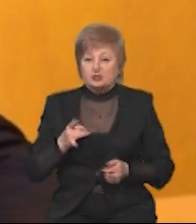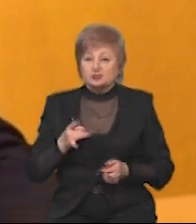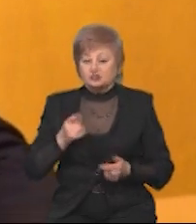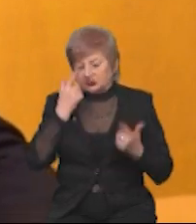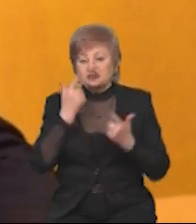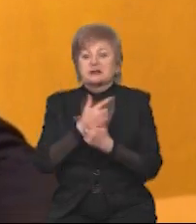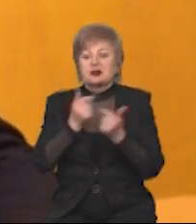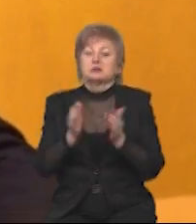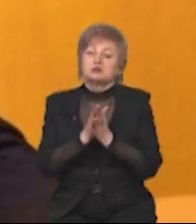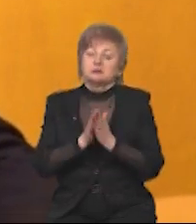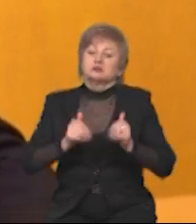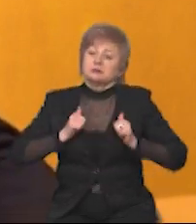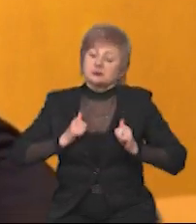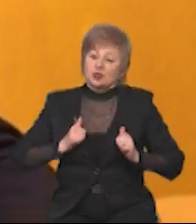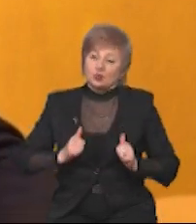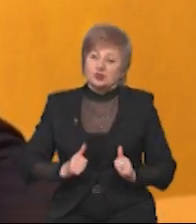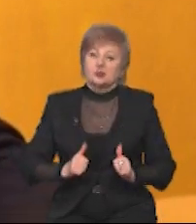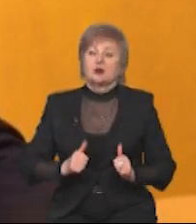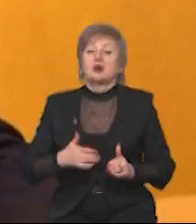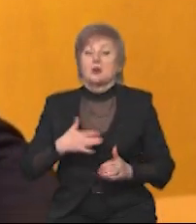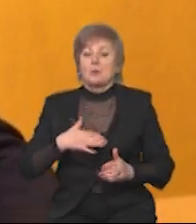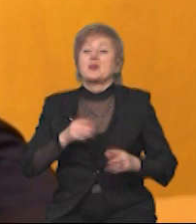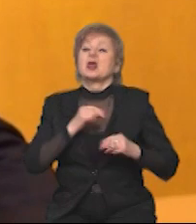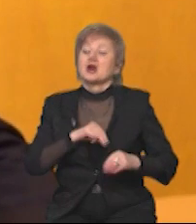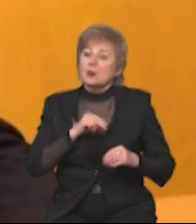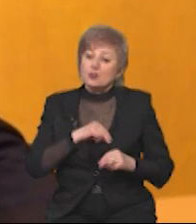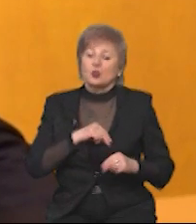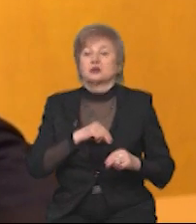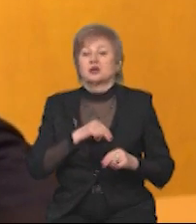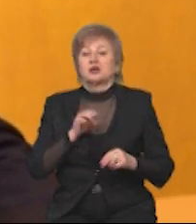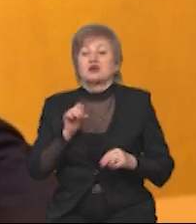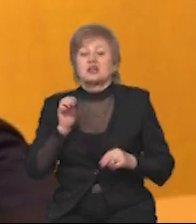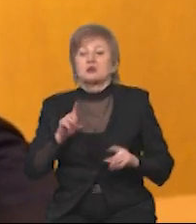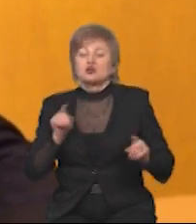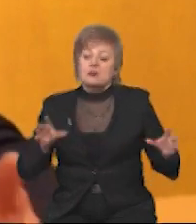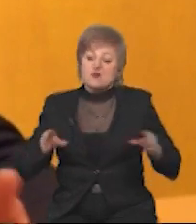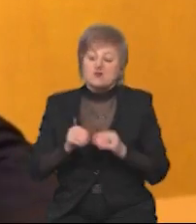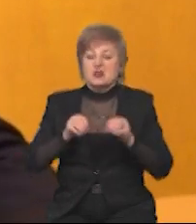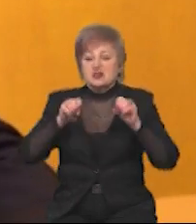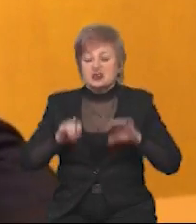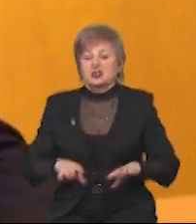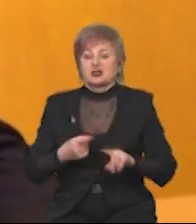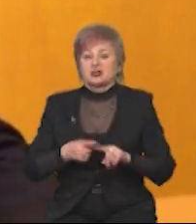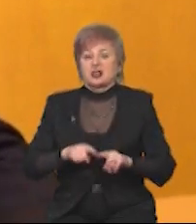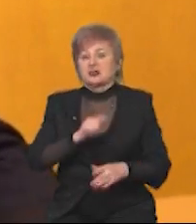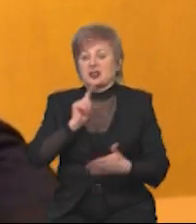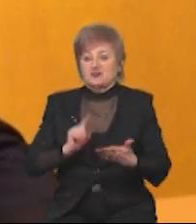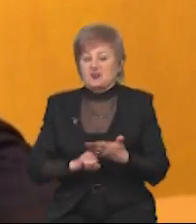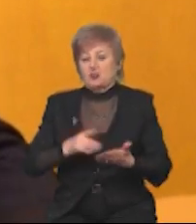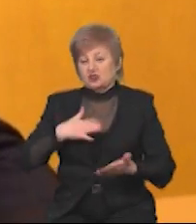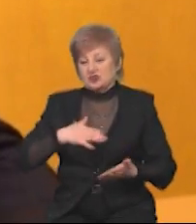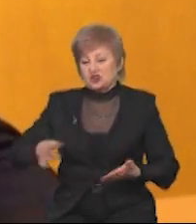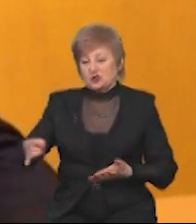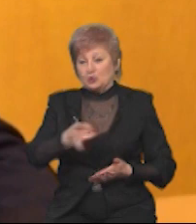Закликаю всіх зберігати спокій. Ми працюємо над тим, щоб спільно вирішити це питання в нашому